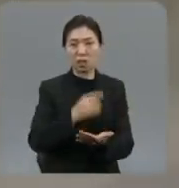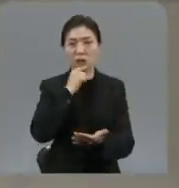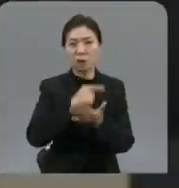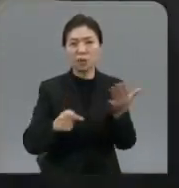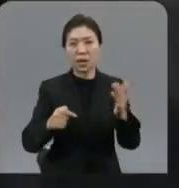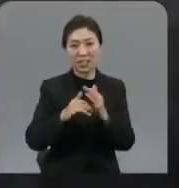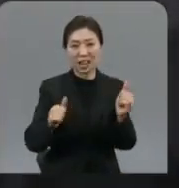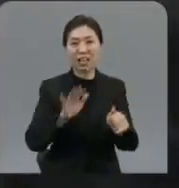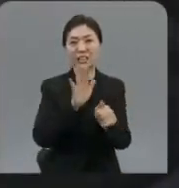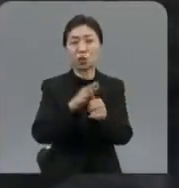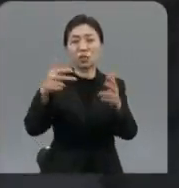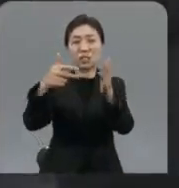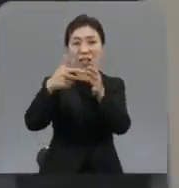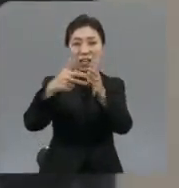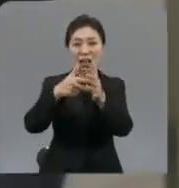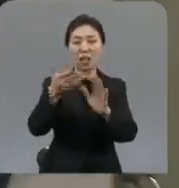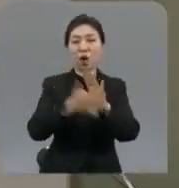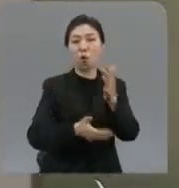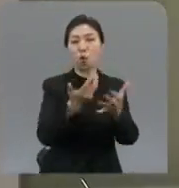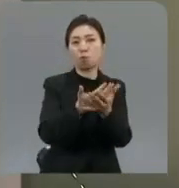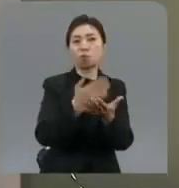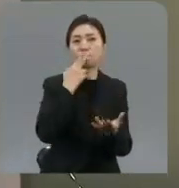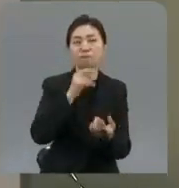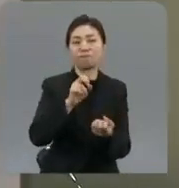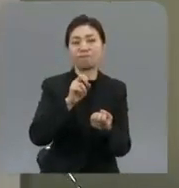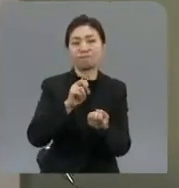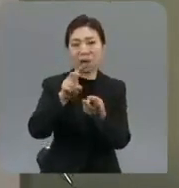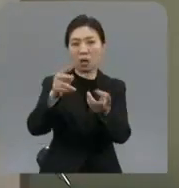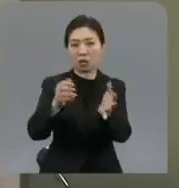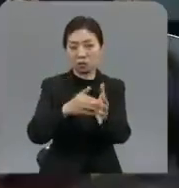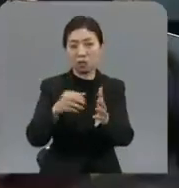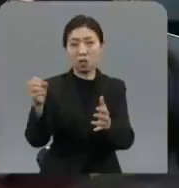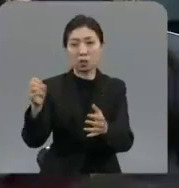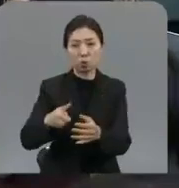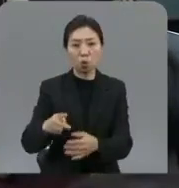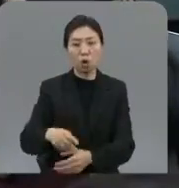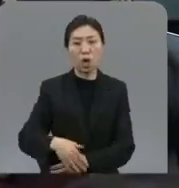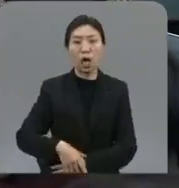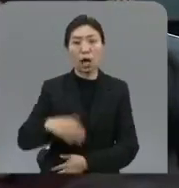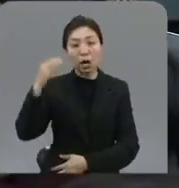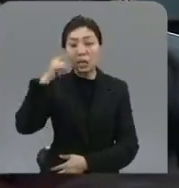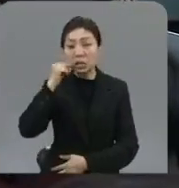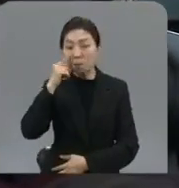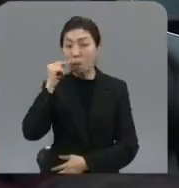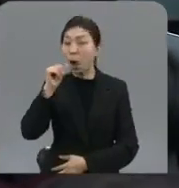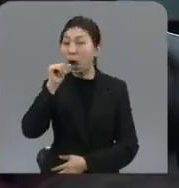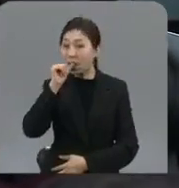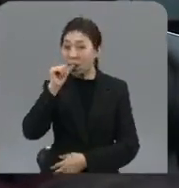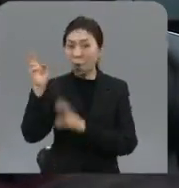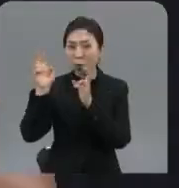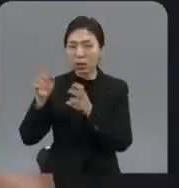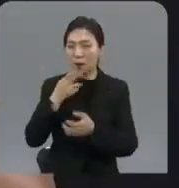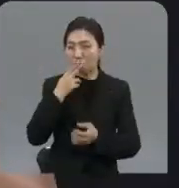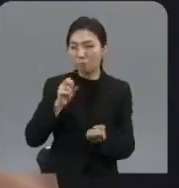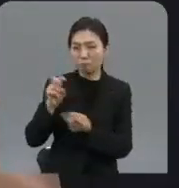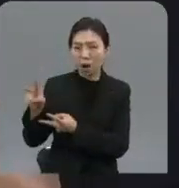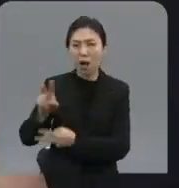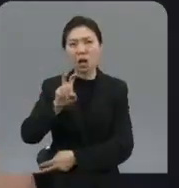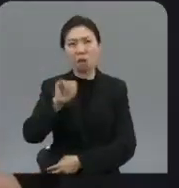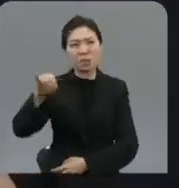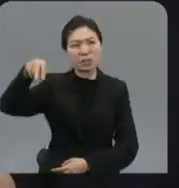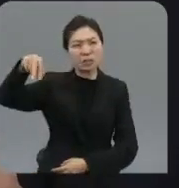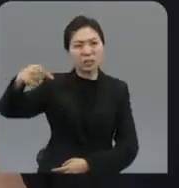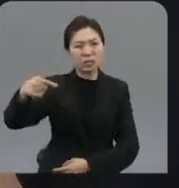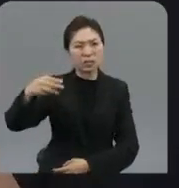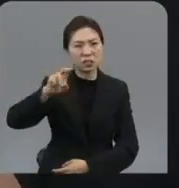est non les firme condamnés les dédommages par une tierce partie en l'occurrence sa fondation pour les victimes de la mobilisation forcée par le Japon